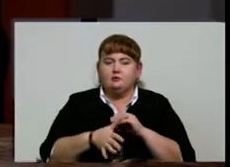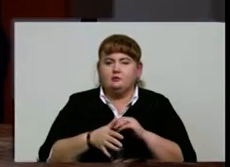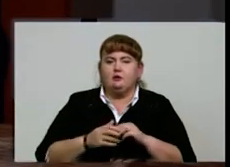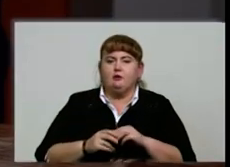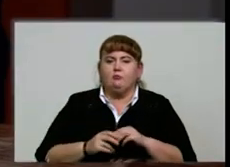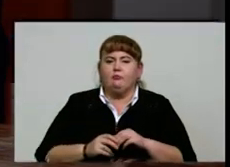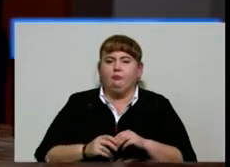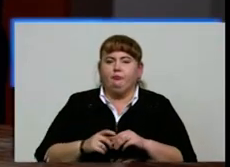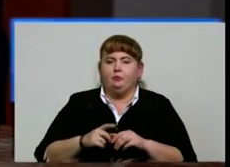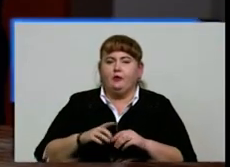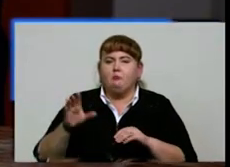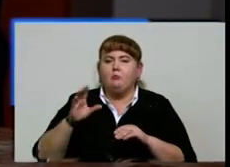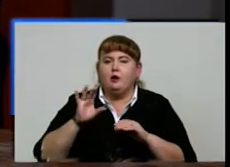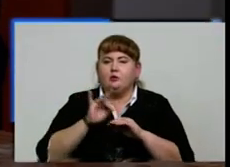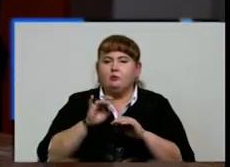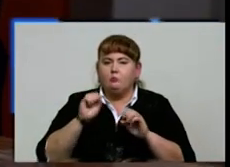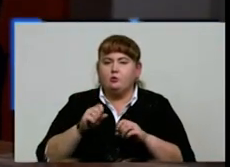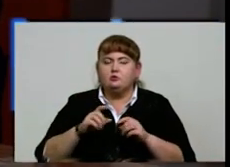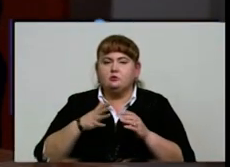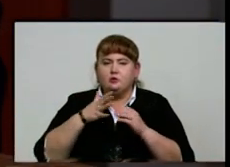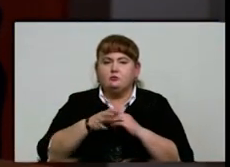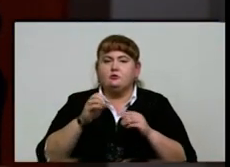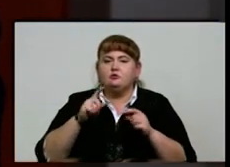есть магнит может действовать через стекло,